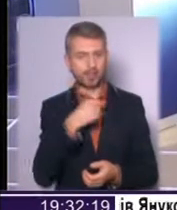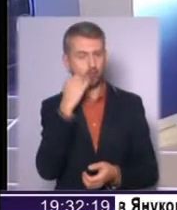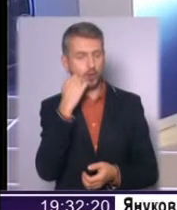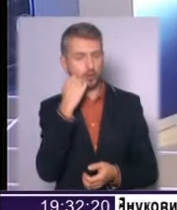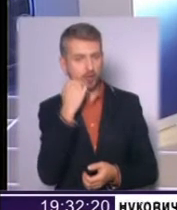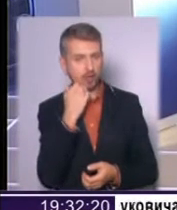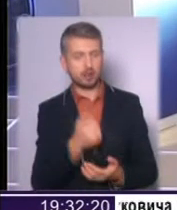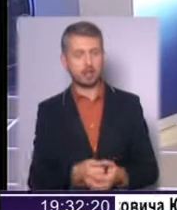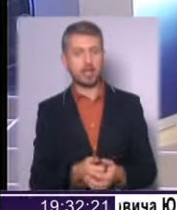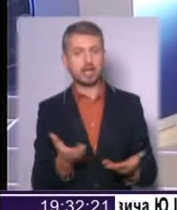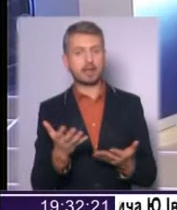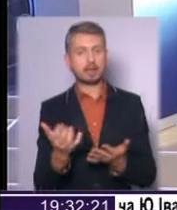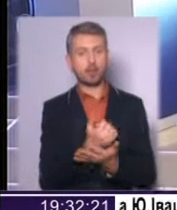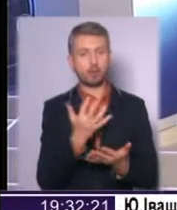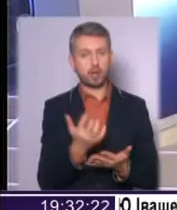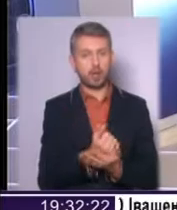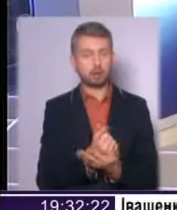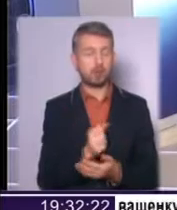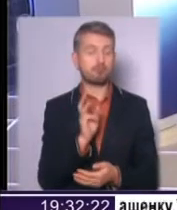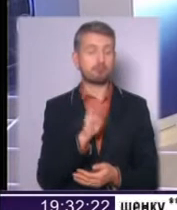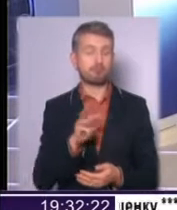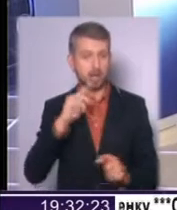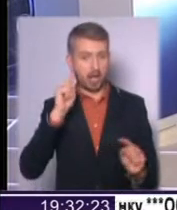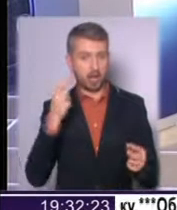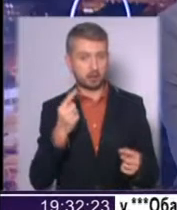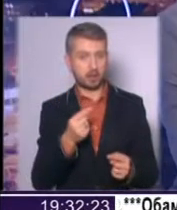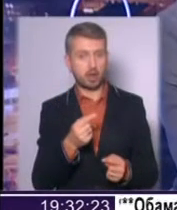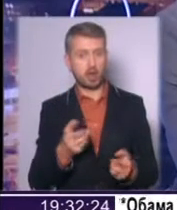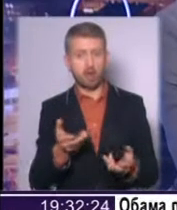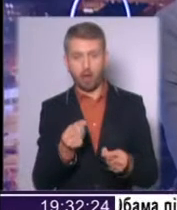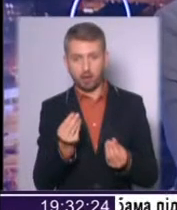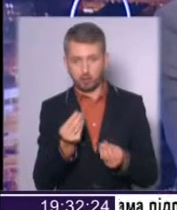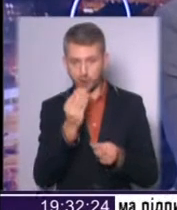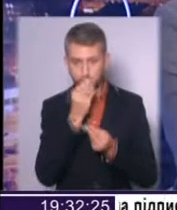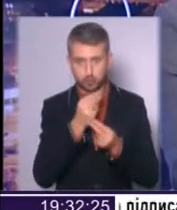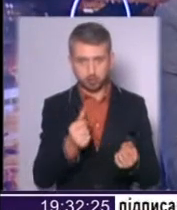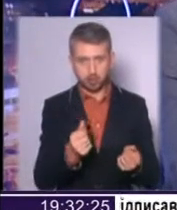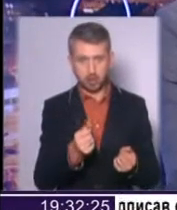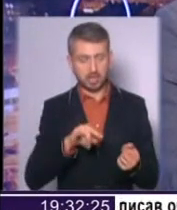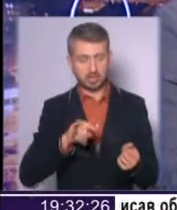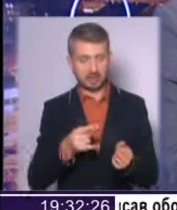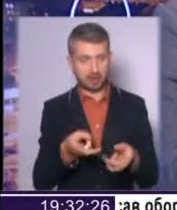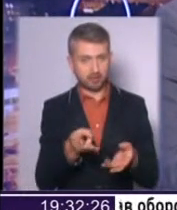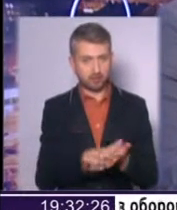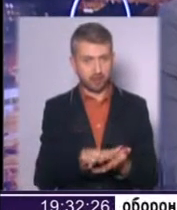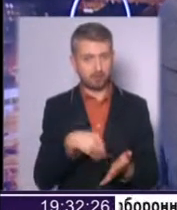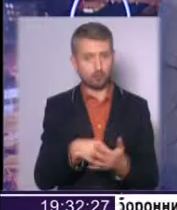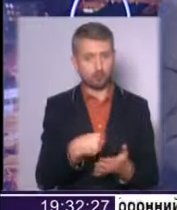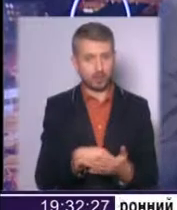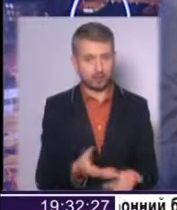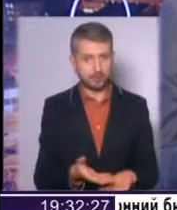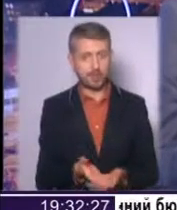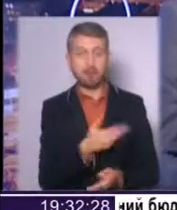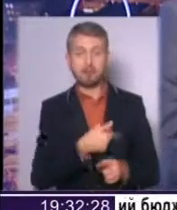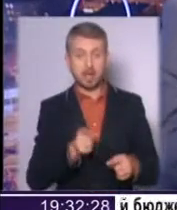дав би наповнення до бюджету більше 10 мільярдів гривень у рік. Це повернути контроль держави над лотереями, які